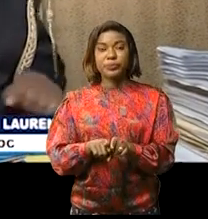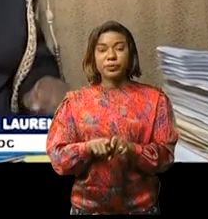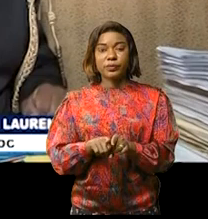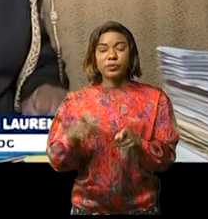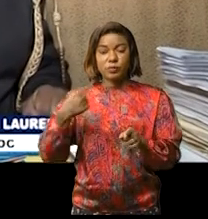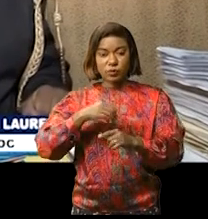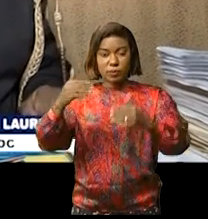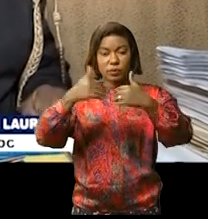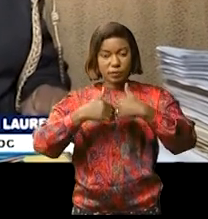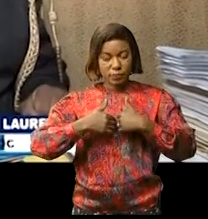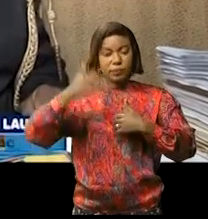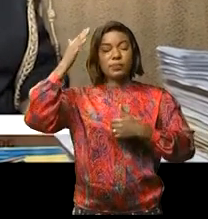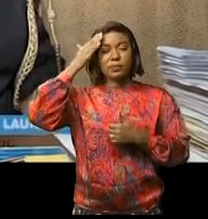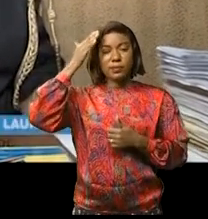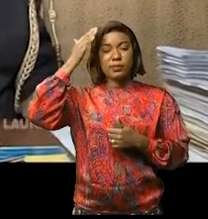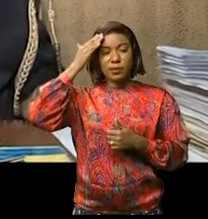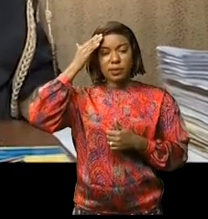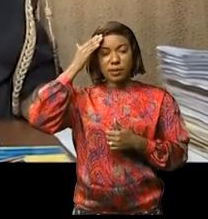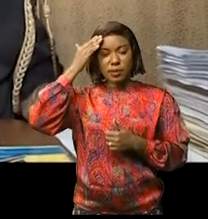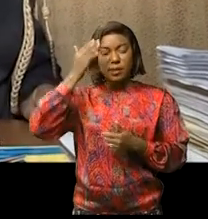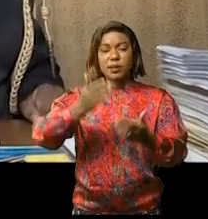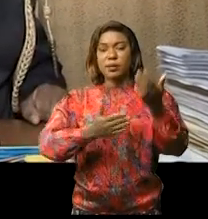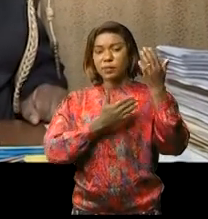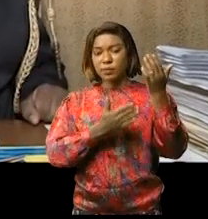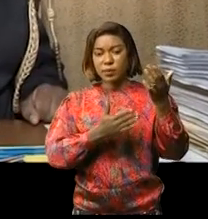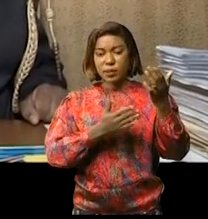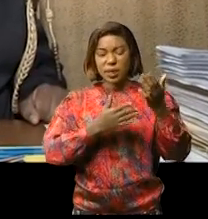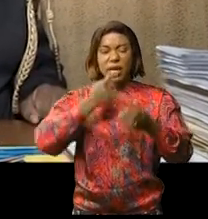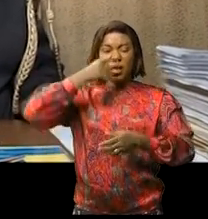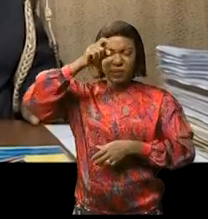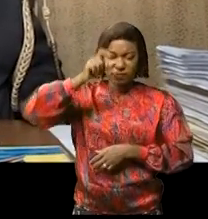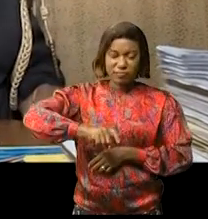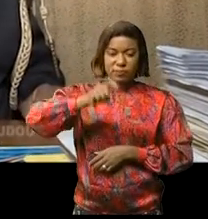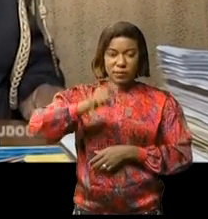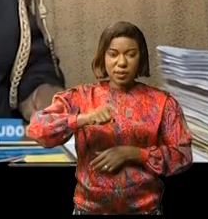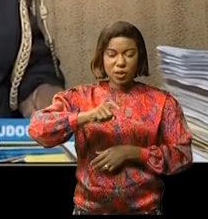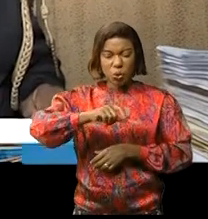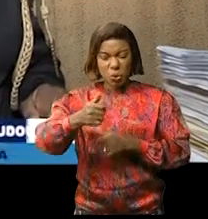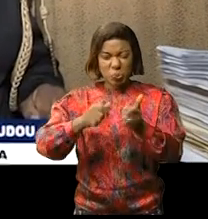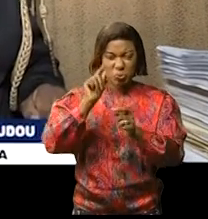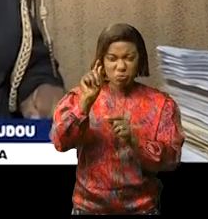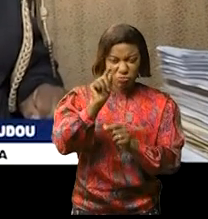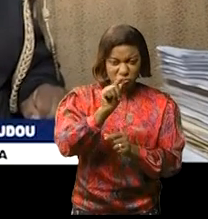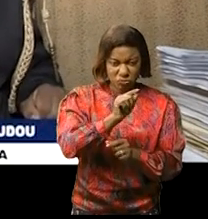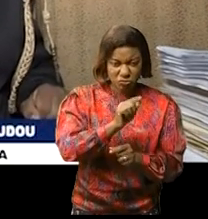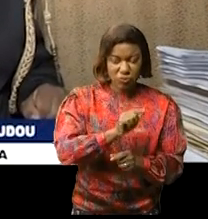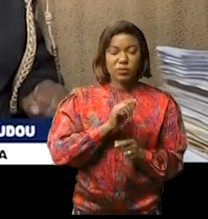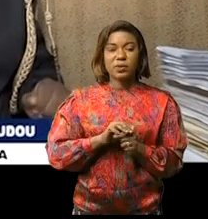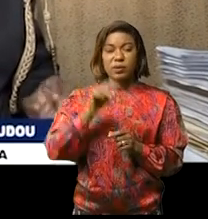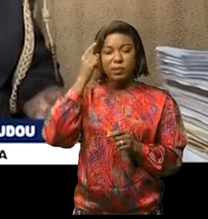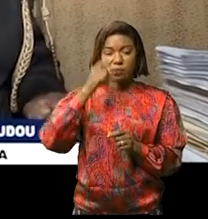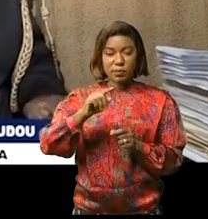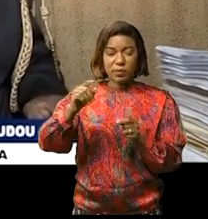nous avons pensé qu'il était essentiel d'insister sur certains points, notamment sur ce